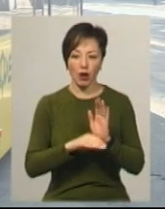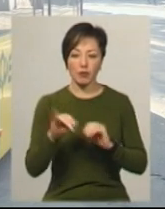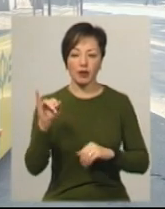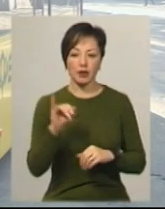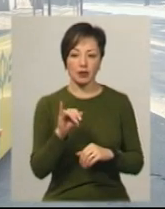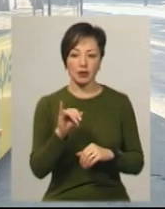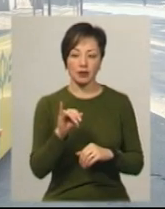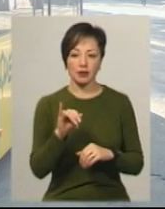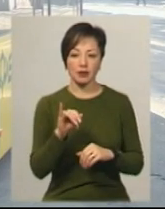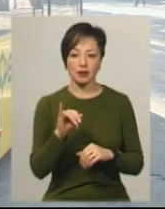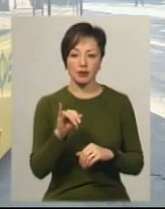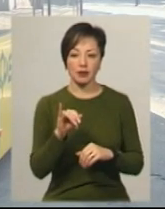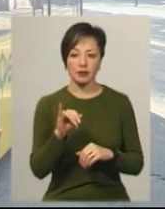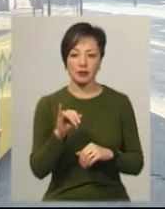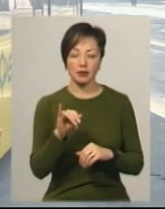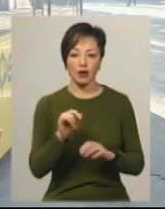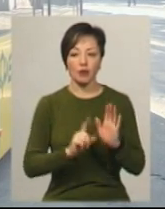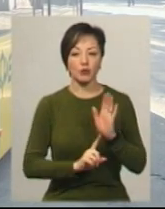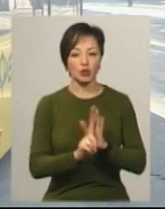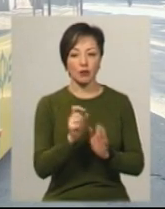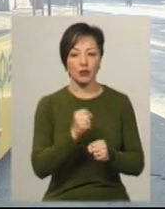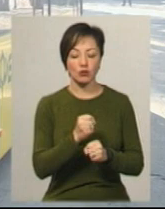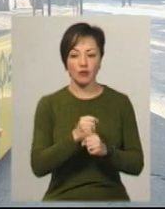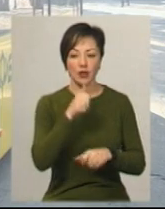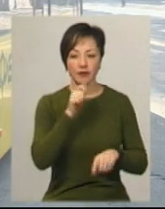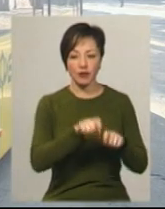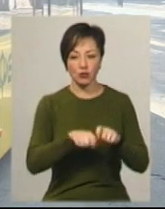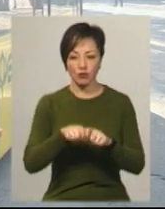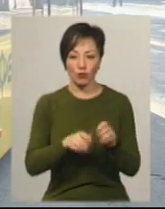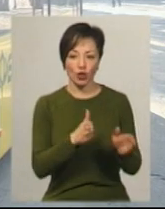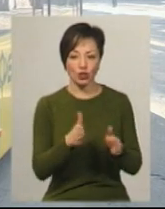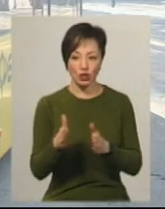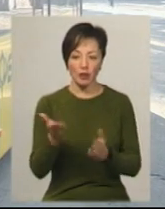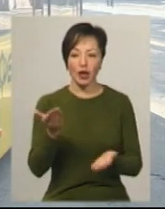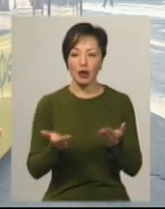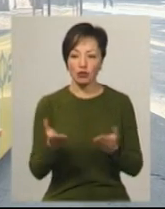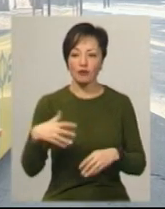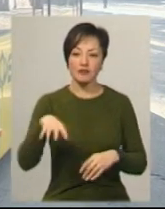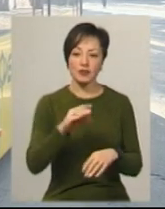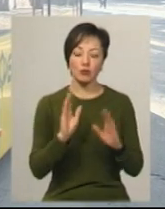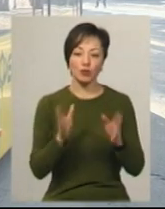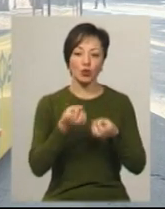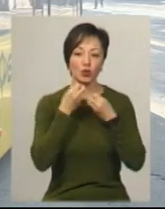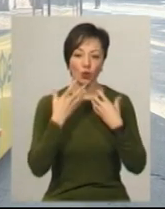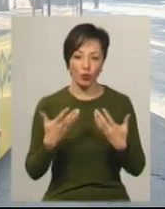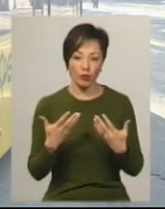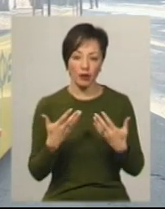напевно, ми вже почнемо працювати в тестовому режимі. Якщо все буде добре,